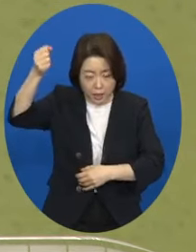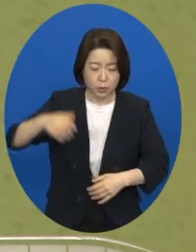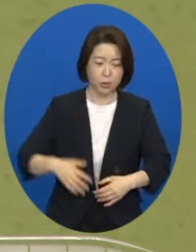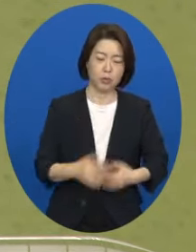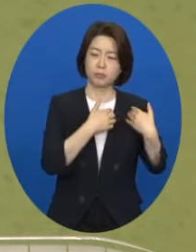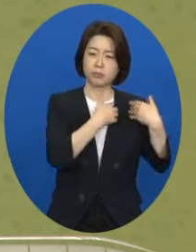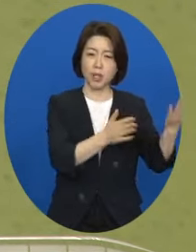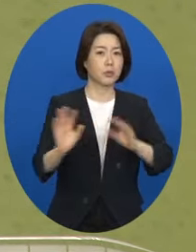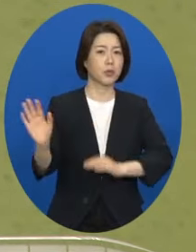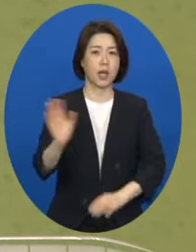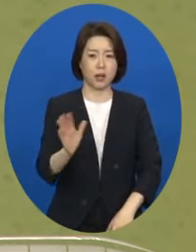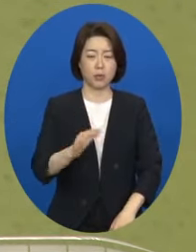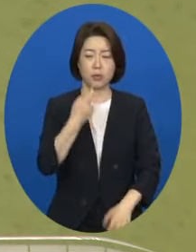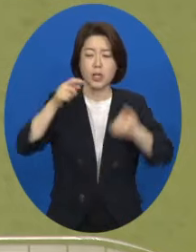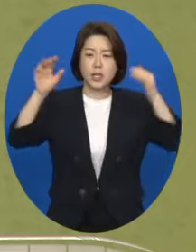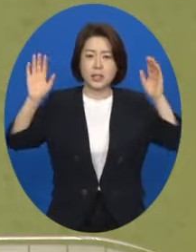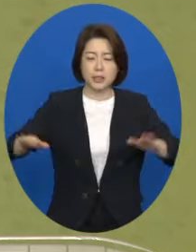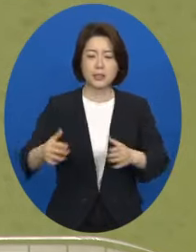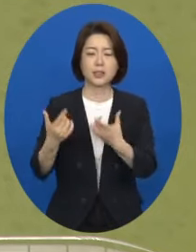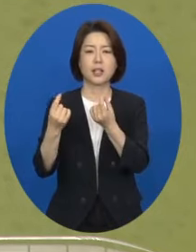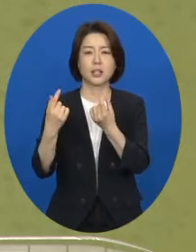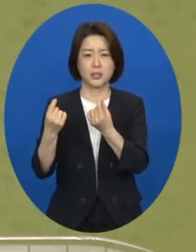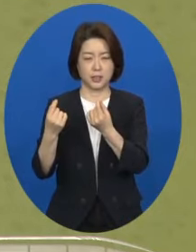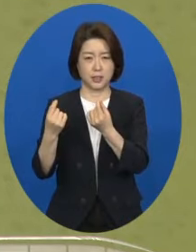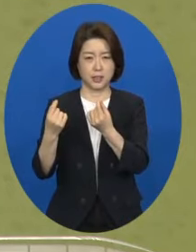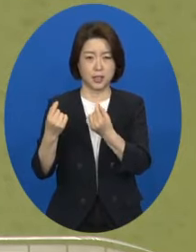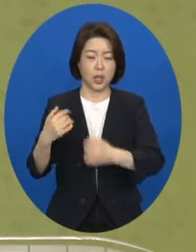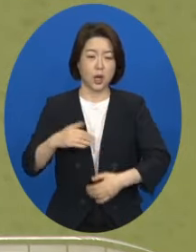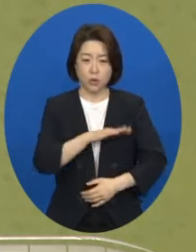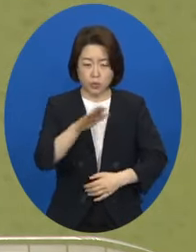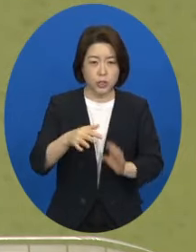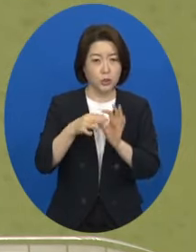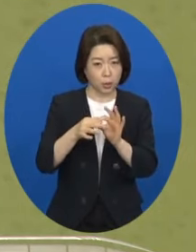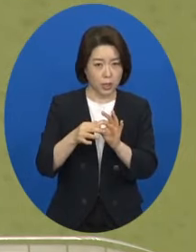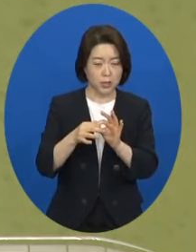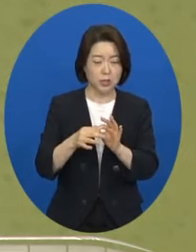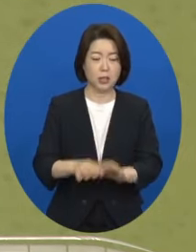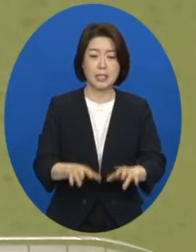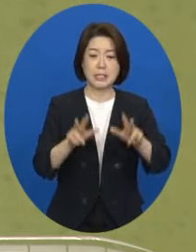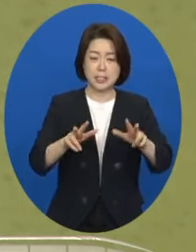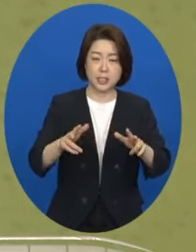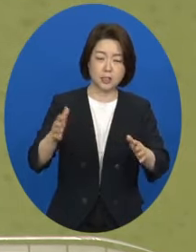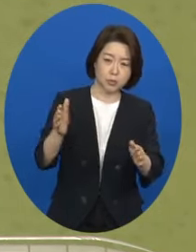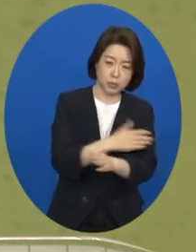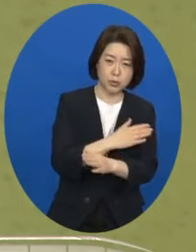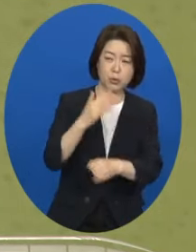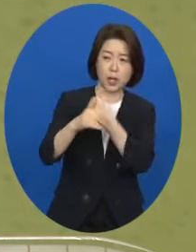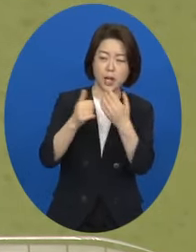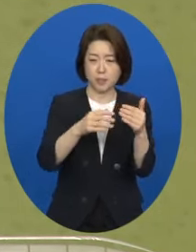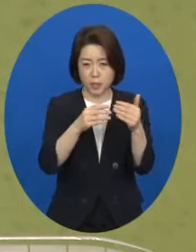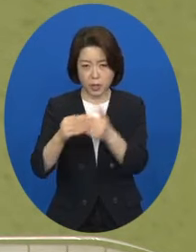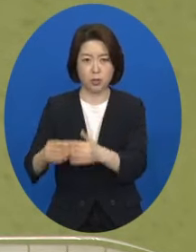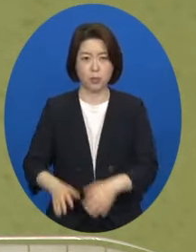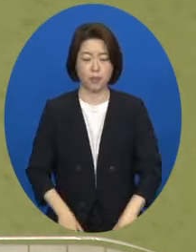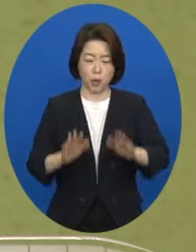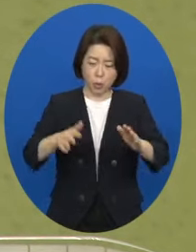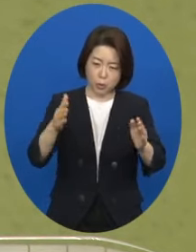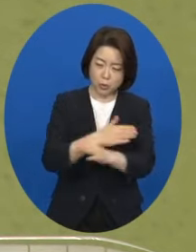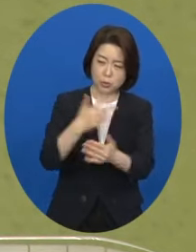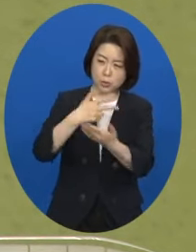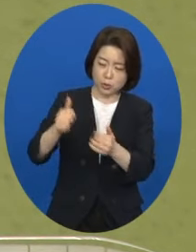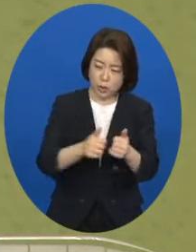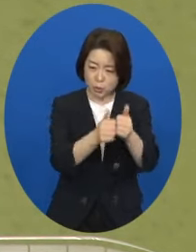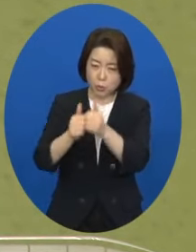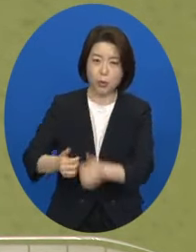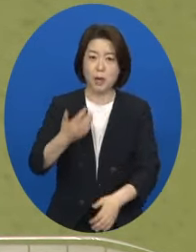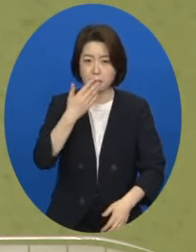않고 천사와 같은 이들을 통해서 오늘부터라도 이제는 주님의 인도하심 받을 수 있고 이제는 오늘부터라도 주님과 동행할 수